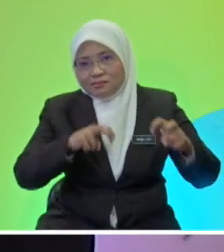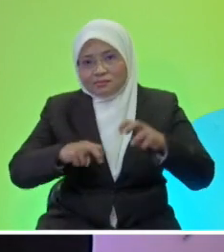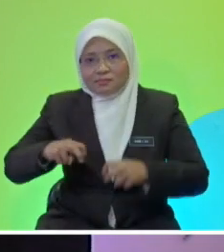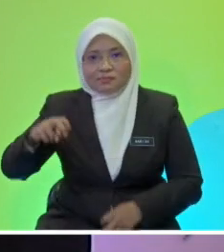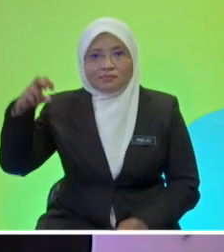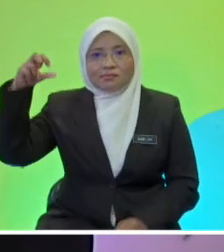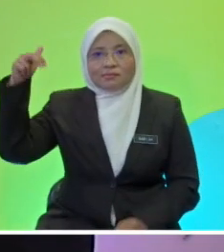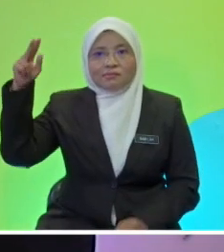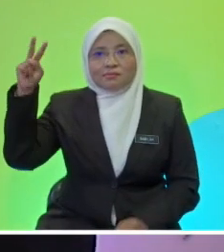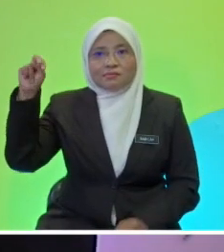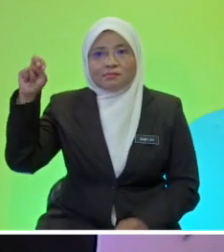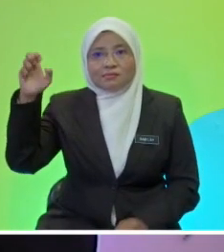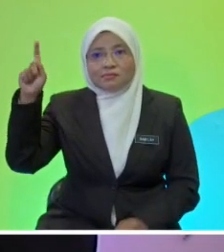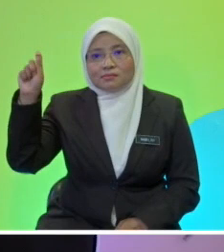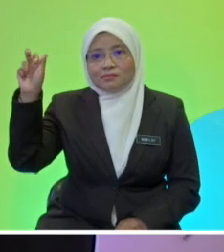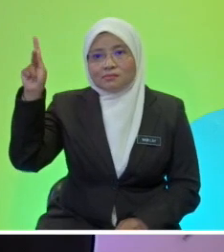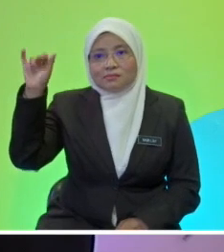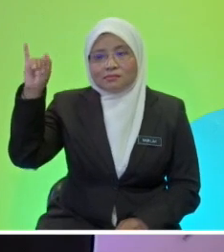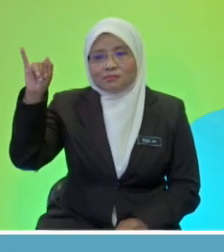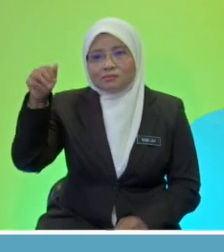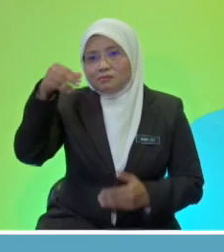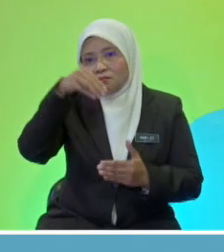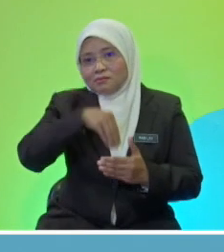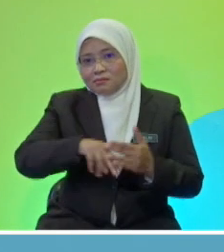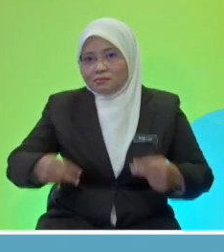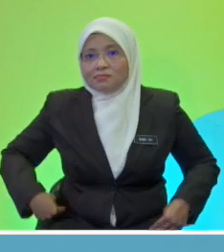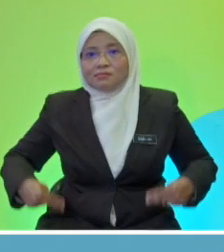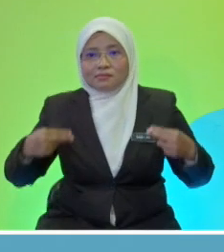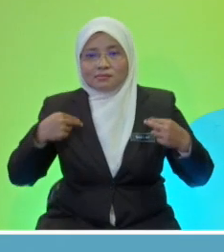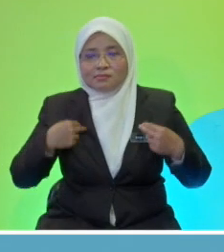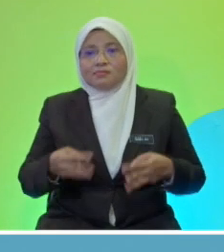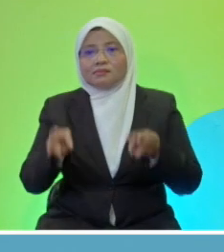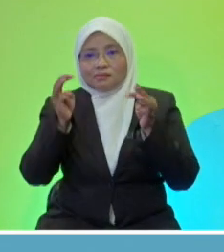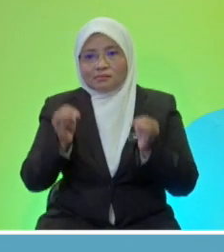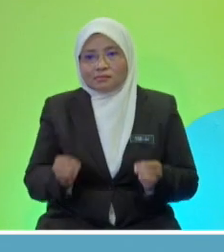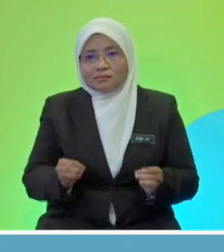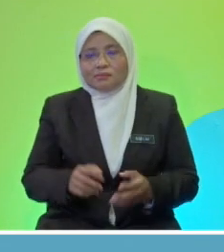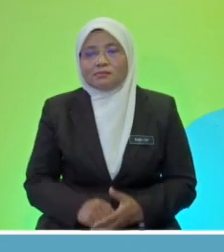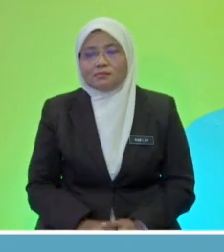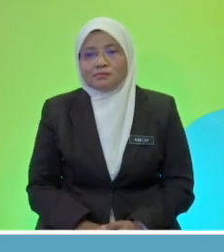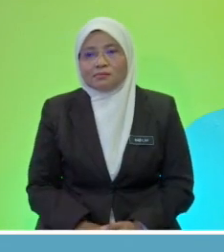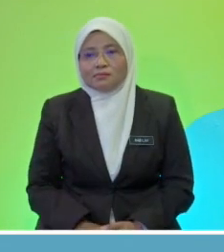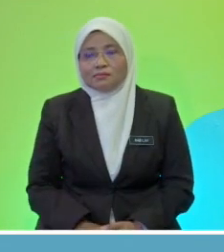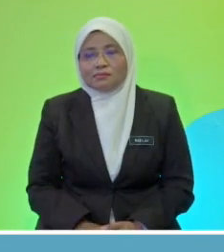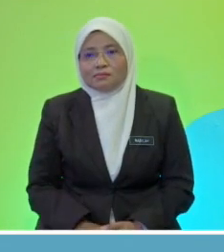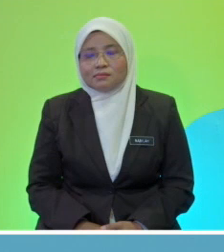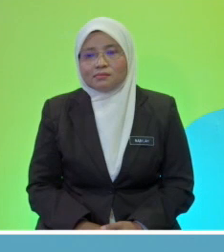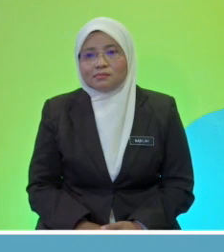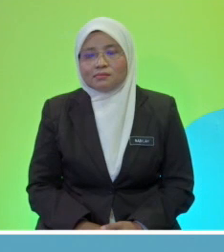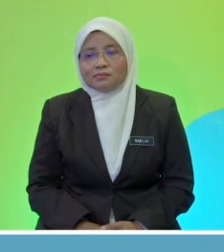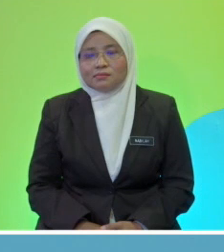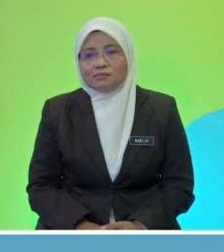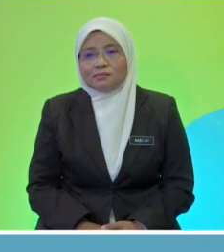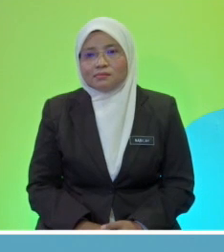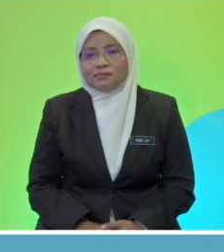sebab kita tahu bahwa penyidikan jeniti ini adalah merupakan salah satu daripada teknik yang digunakan